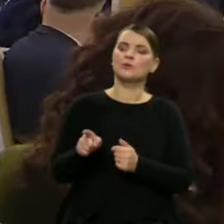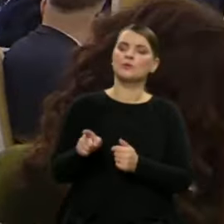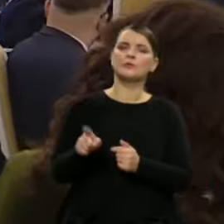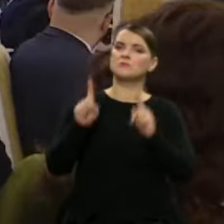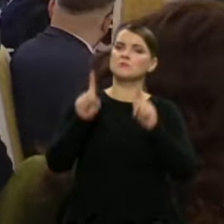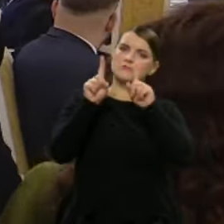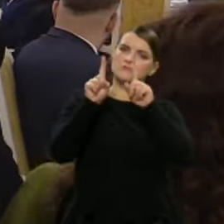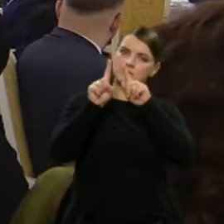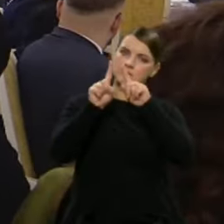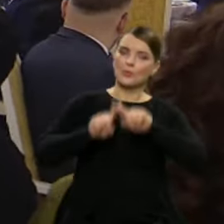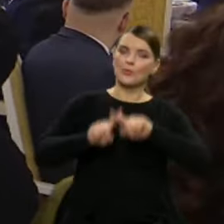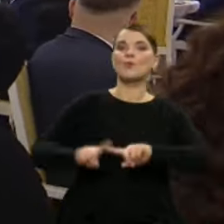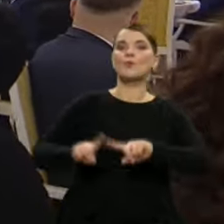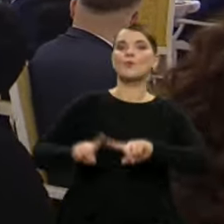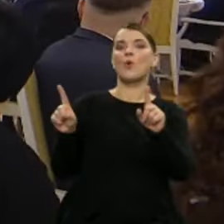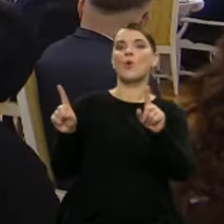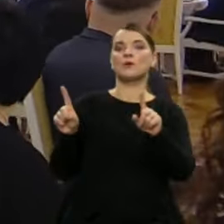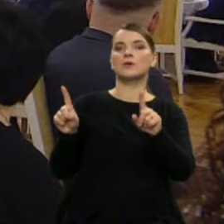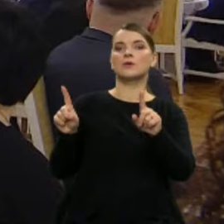galo daug įvairių